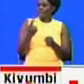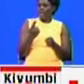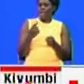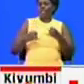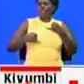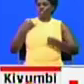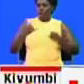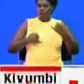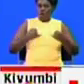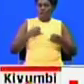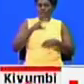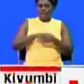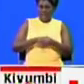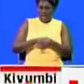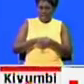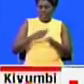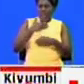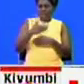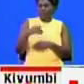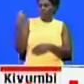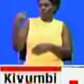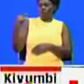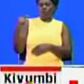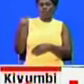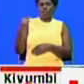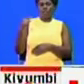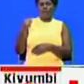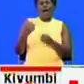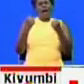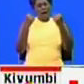joy of winning the African title after years of trying. Ilikuwa hard